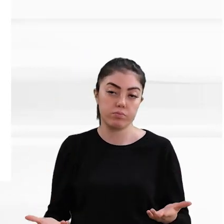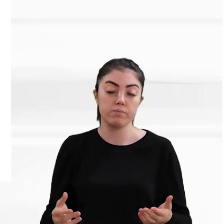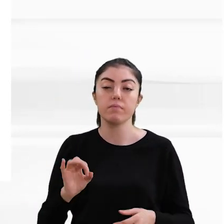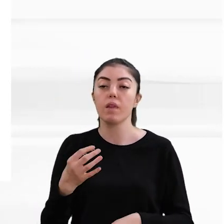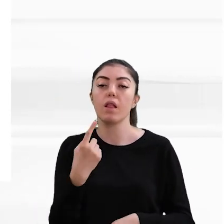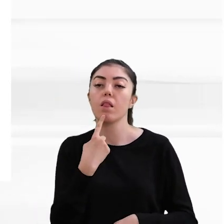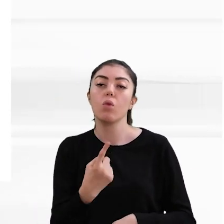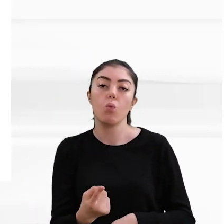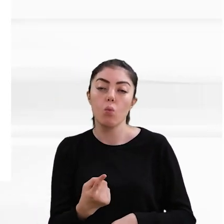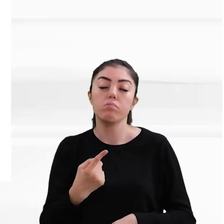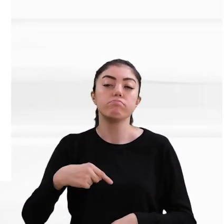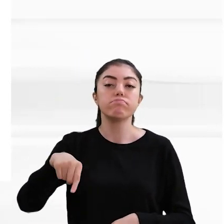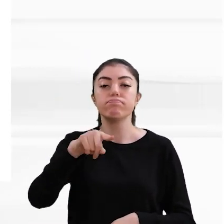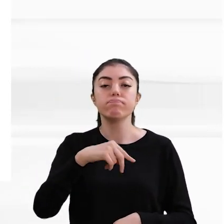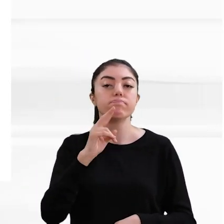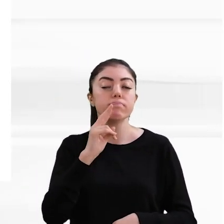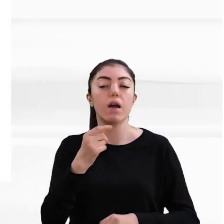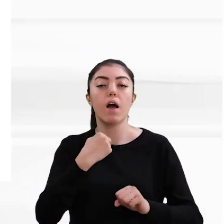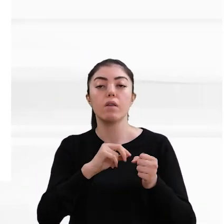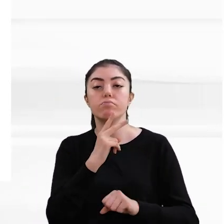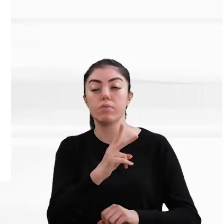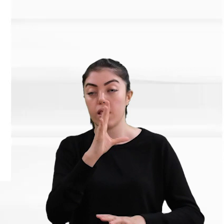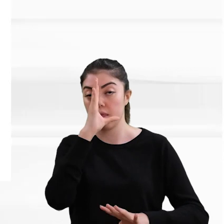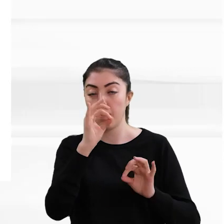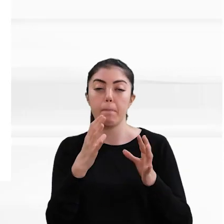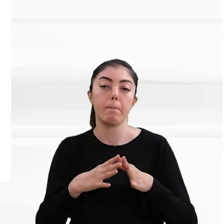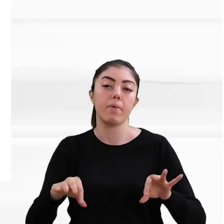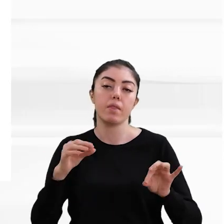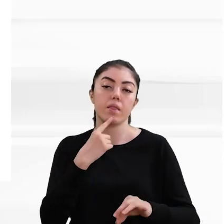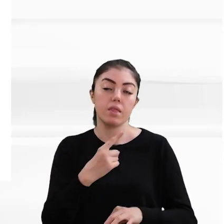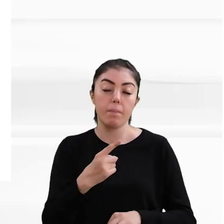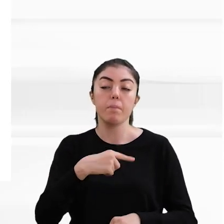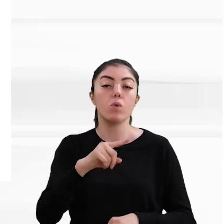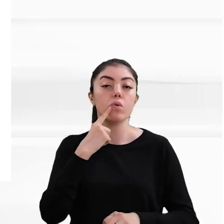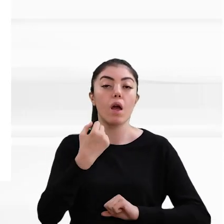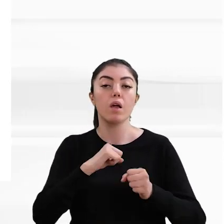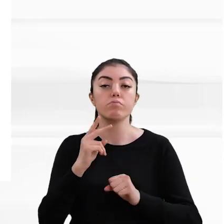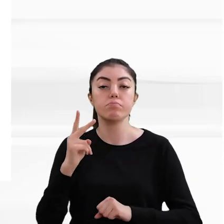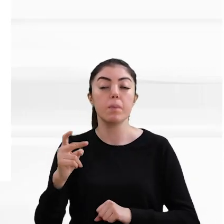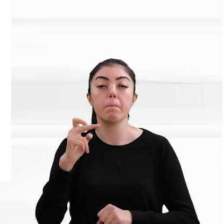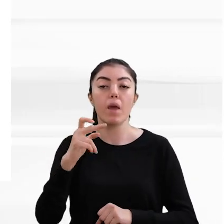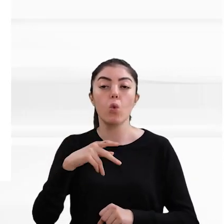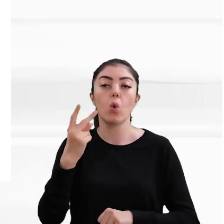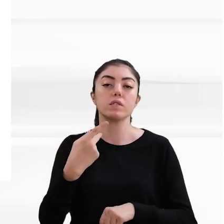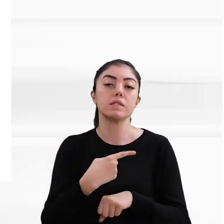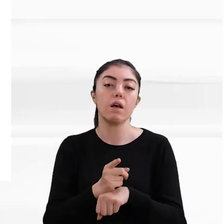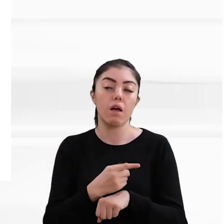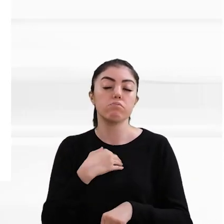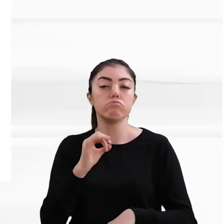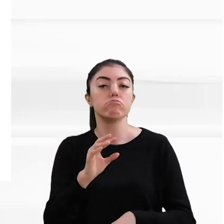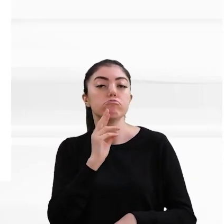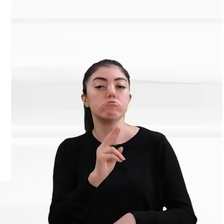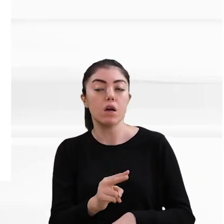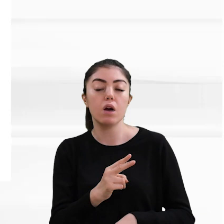konumuna gelmiş. Yani bir hareketi tamamlamış oluyor. Bu durumda hareketinin